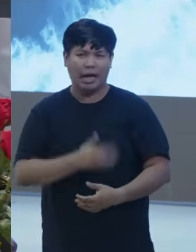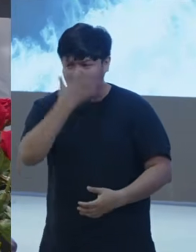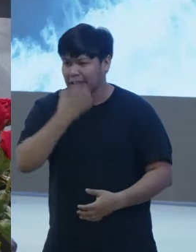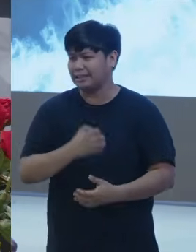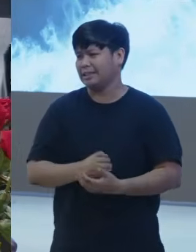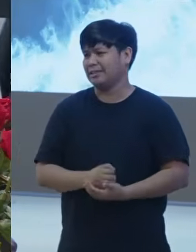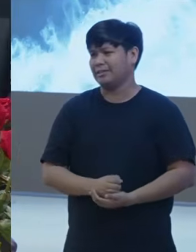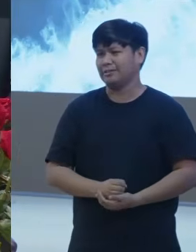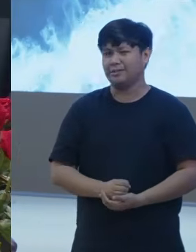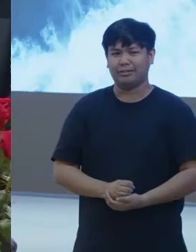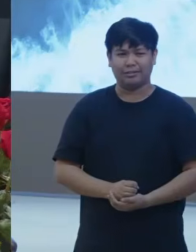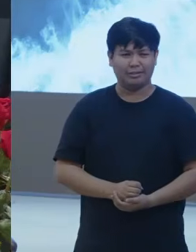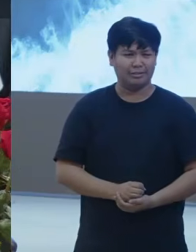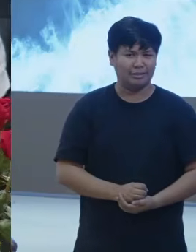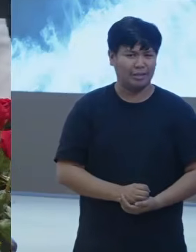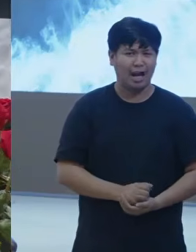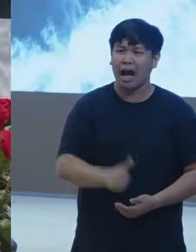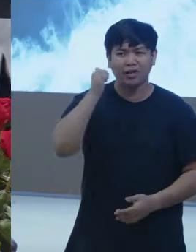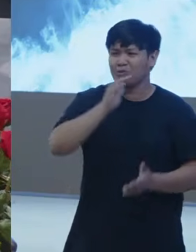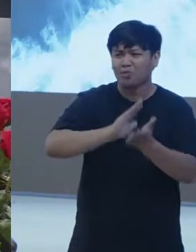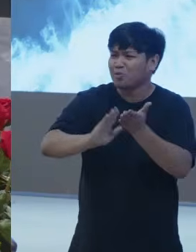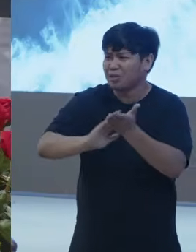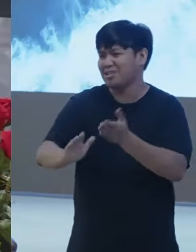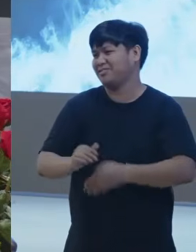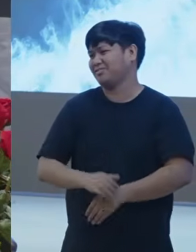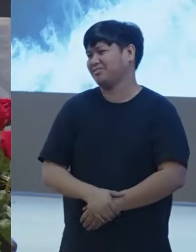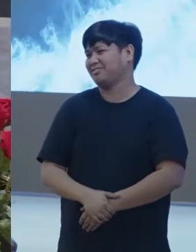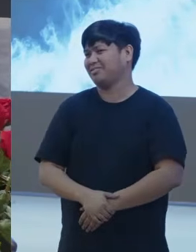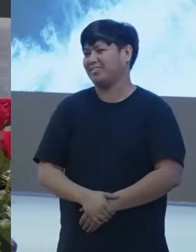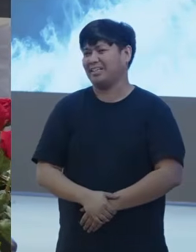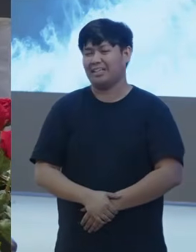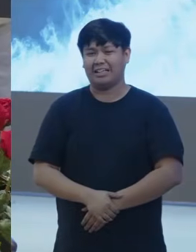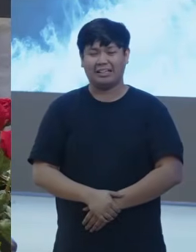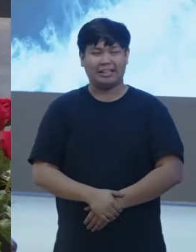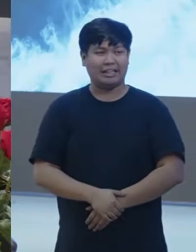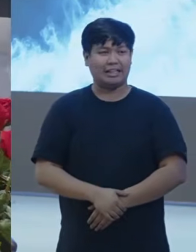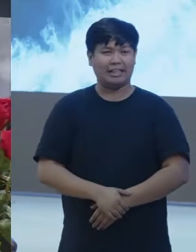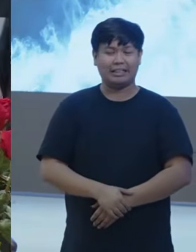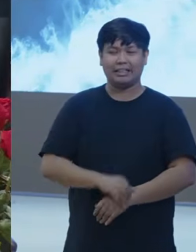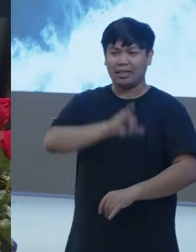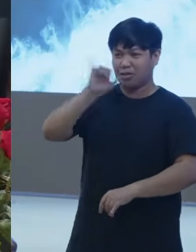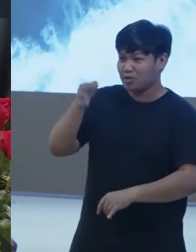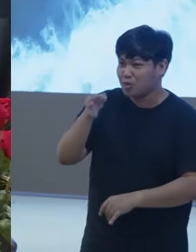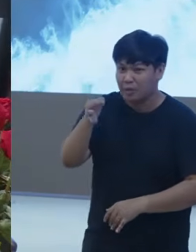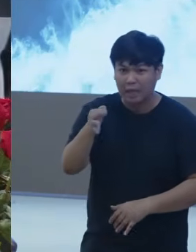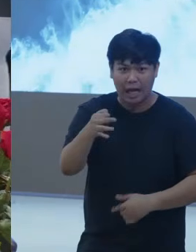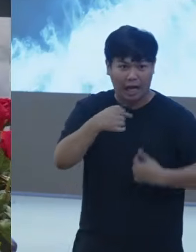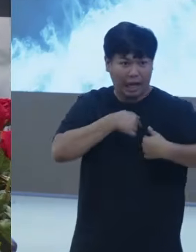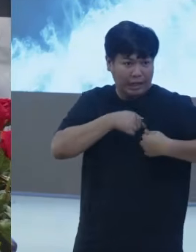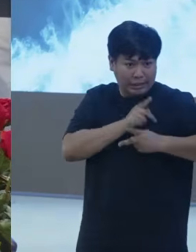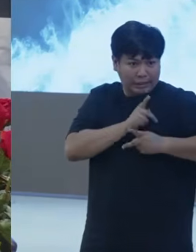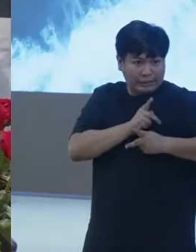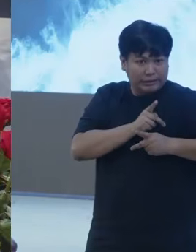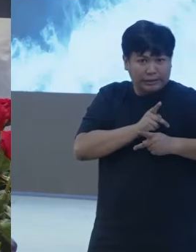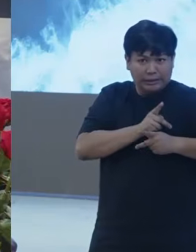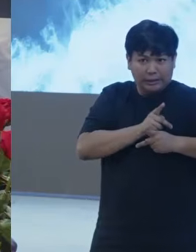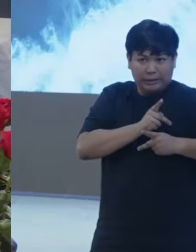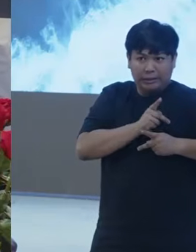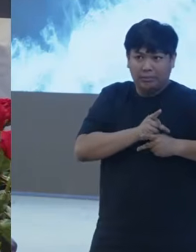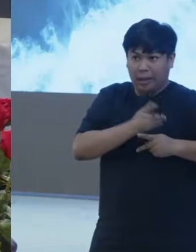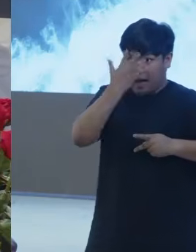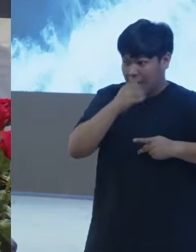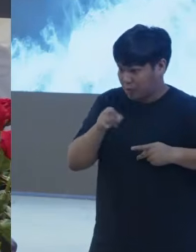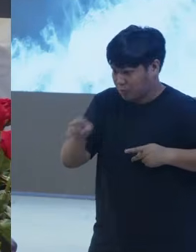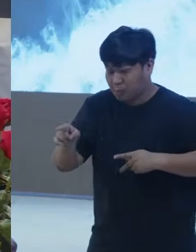Hindi na naman bagay yung sentence, di ba? Ang galit ni Jonah, saan siya galit? Sa pagpapatawad ng